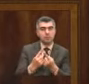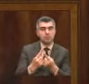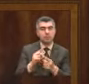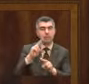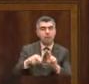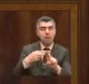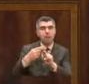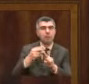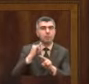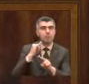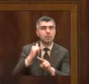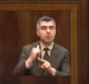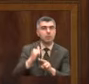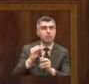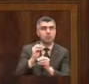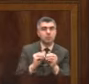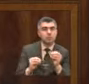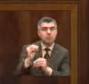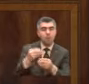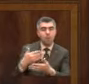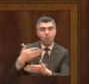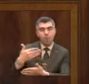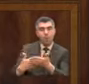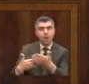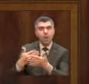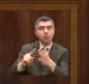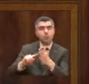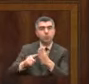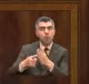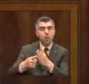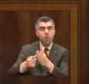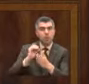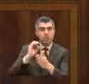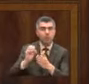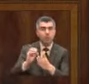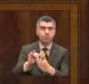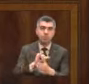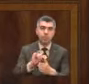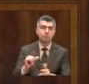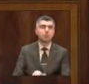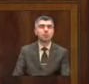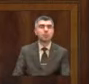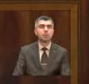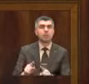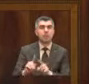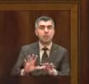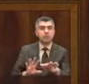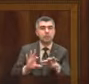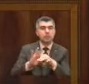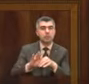دائما على ارتفاع مبلغ الفاتورة بأن النسبة كبيرة لا تمس السطر الاجتماعي، أي حسب الاتفاقية 100 كيلو